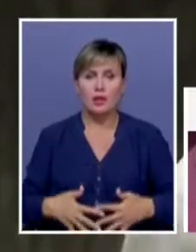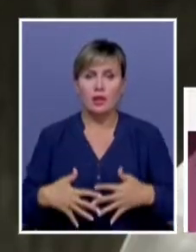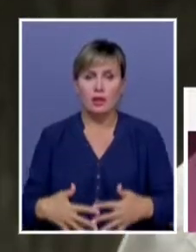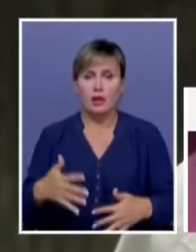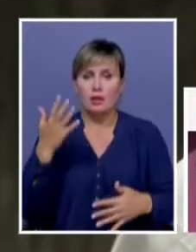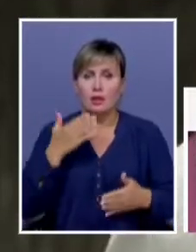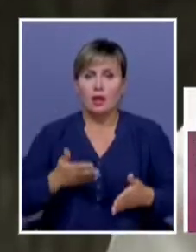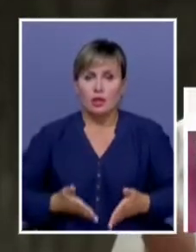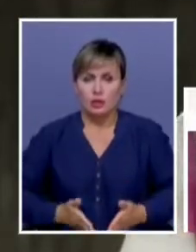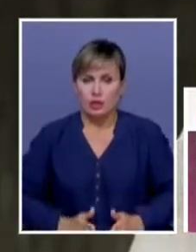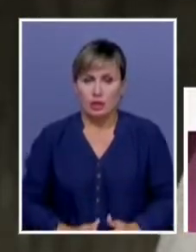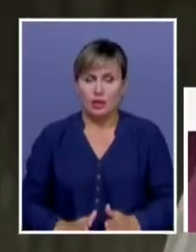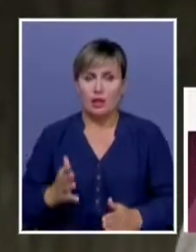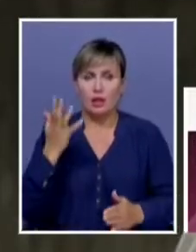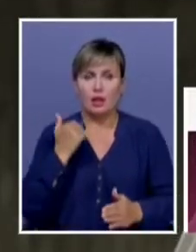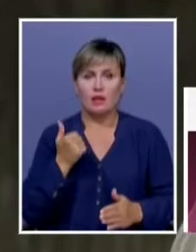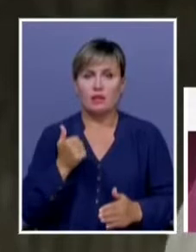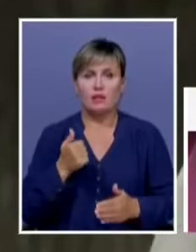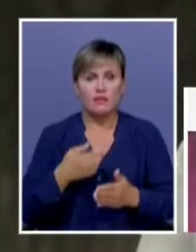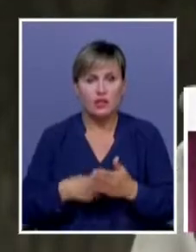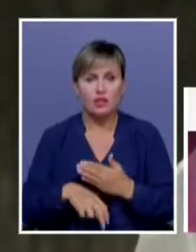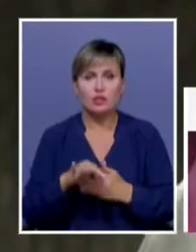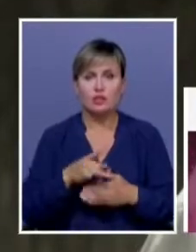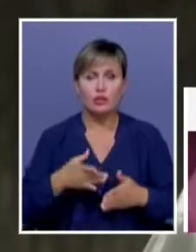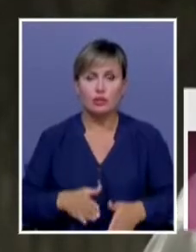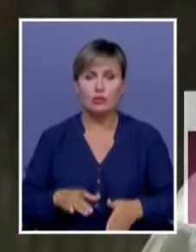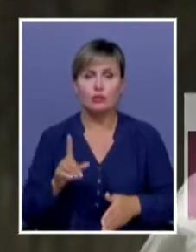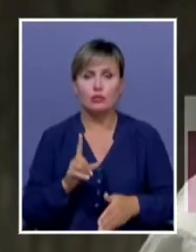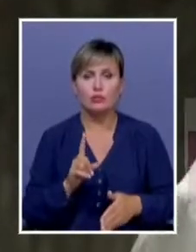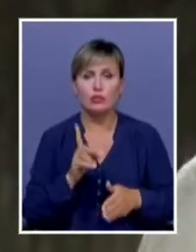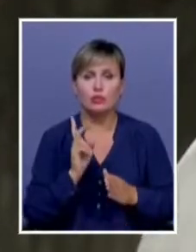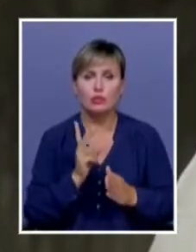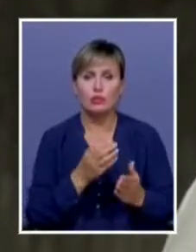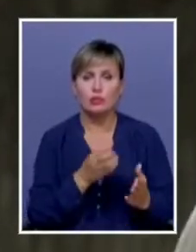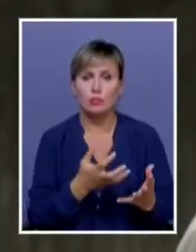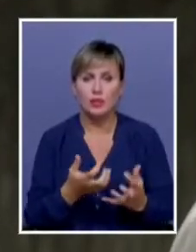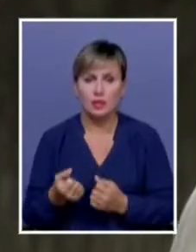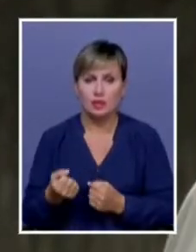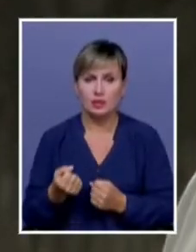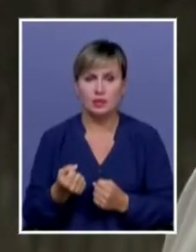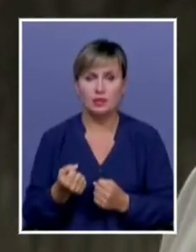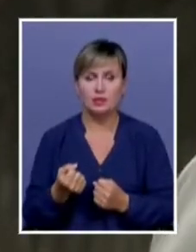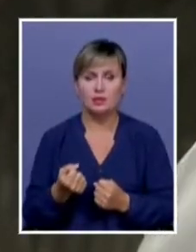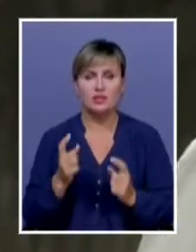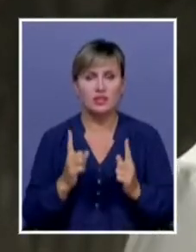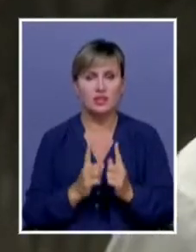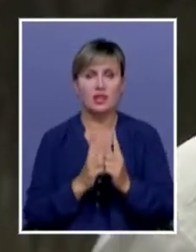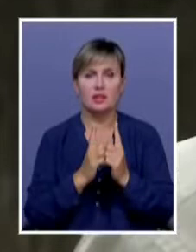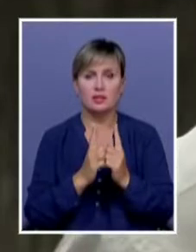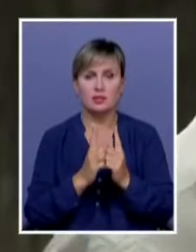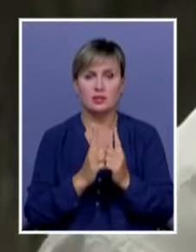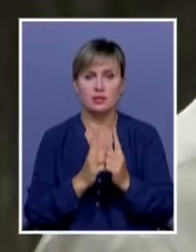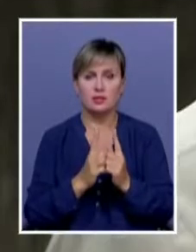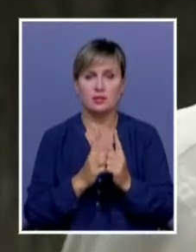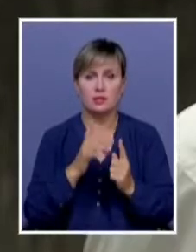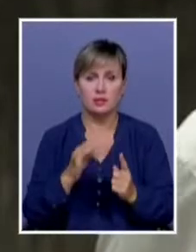она рожает, когда она вышла из роддома, чтобы кто-то ее принял, значит, встретил